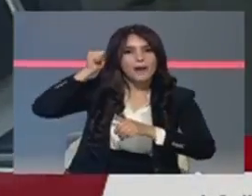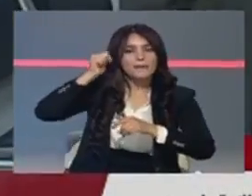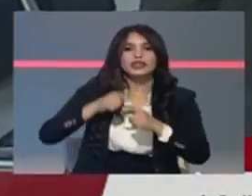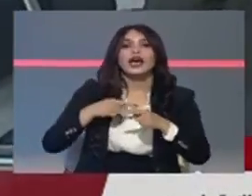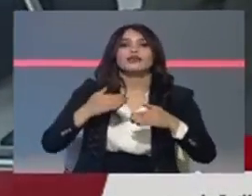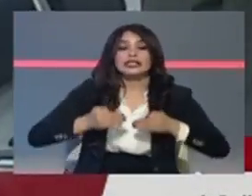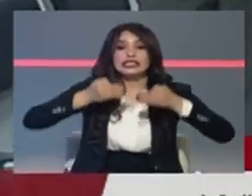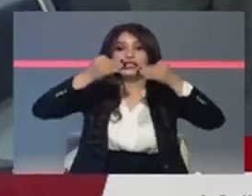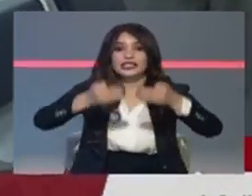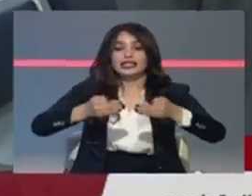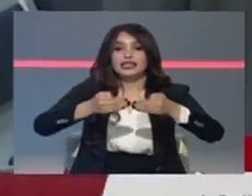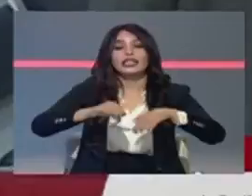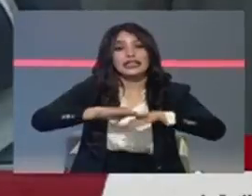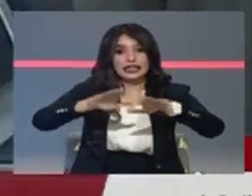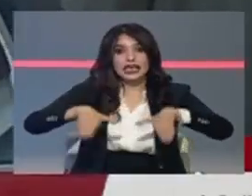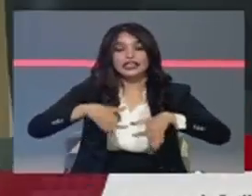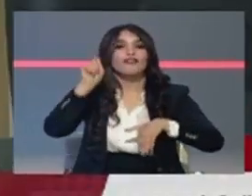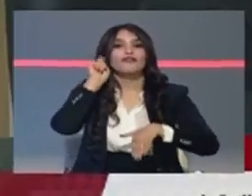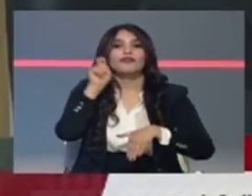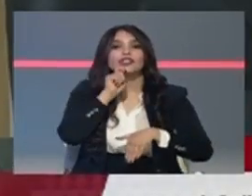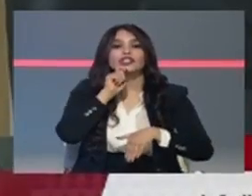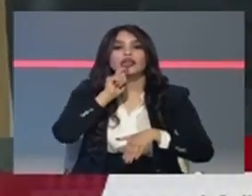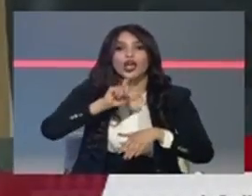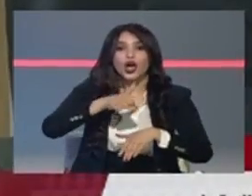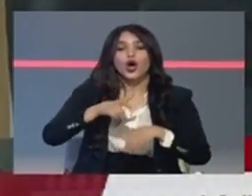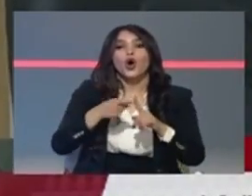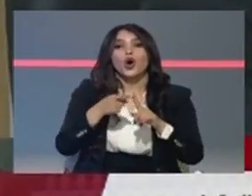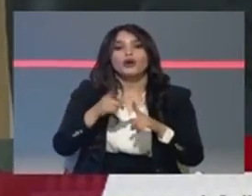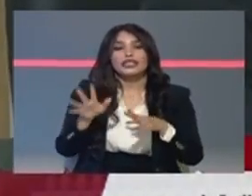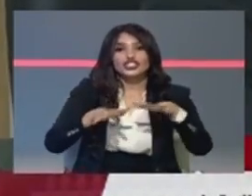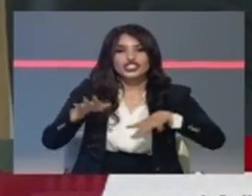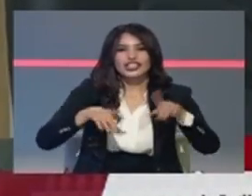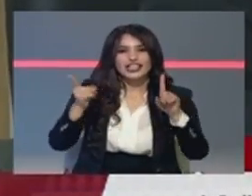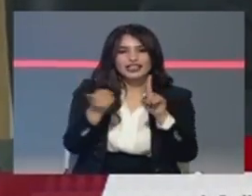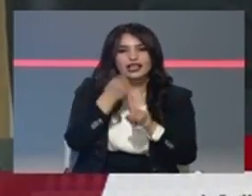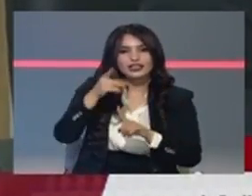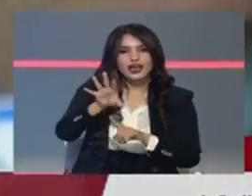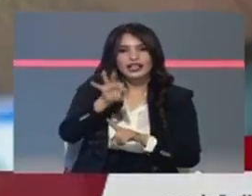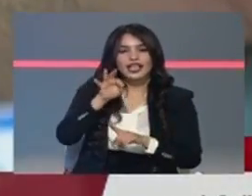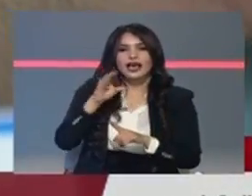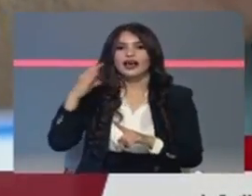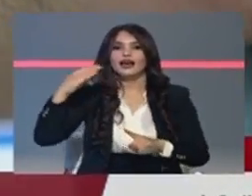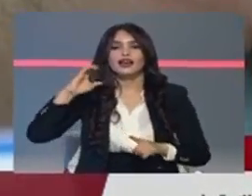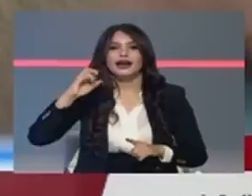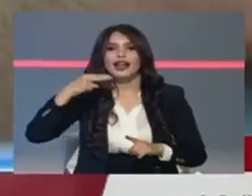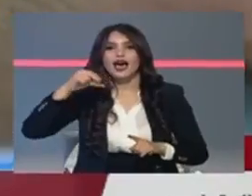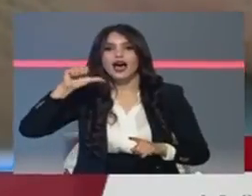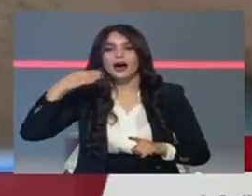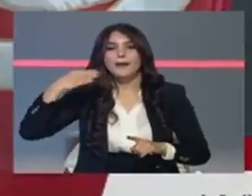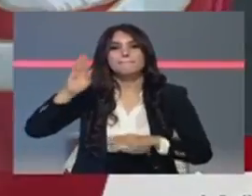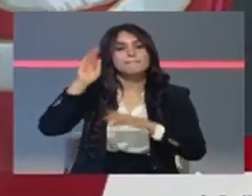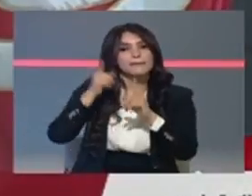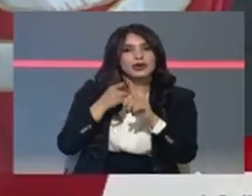إلى غاية نهاية الشهر الجاري من بين الإجراءات الاستثنائية التي اتخذها الصندوق الوطني للتأمين على